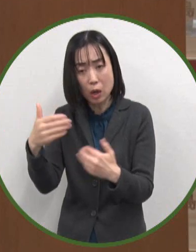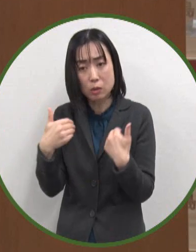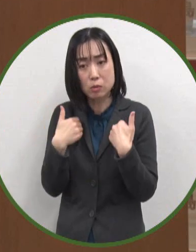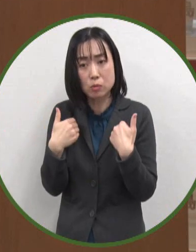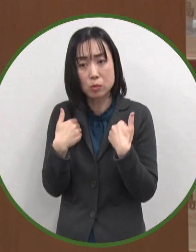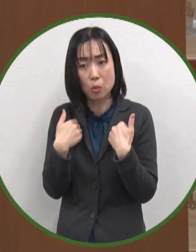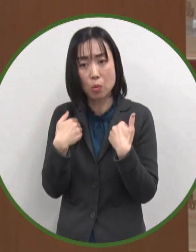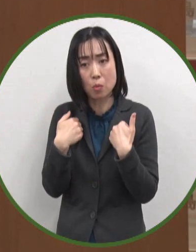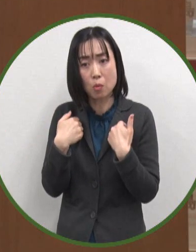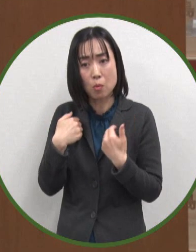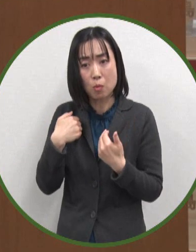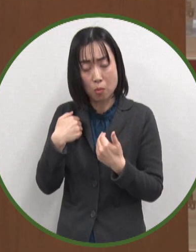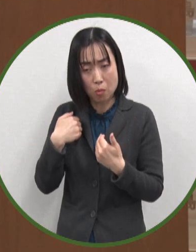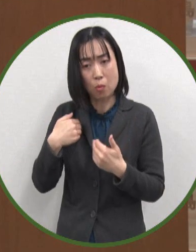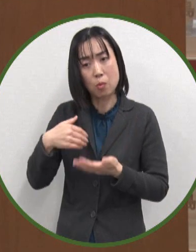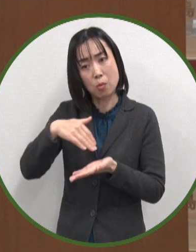ります。